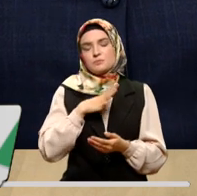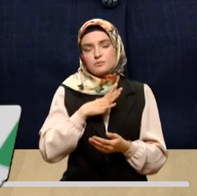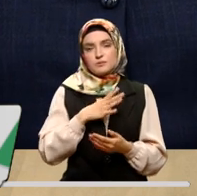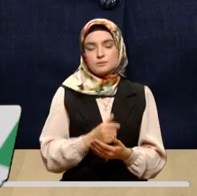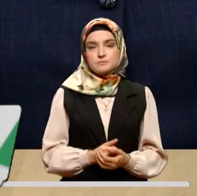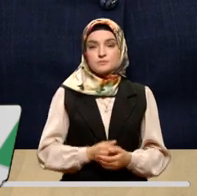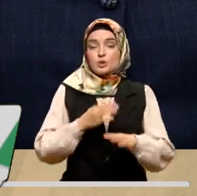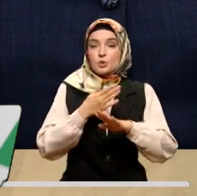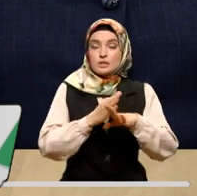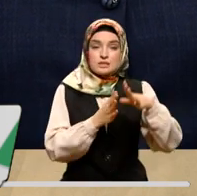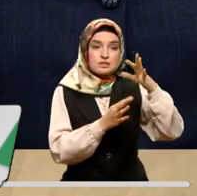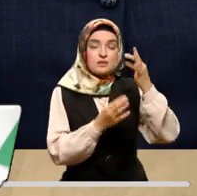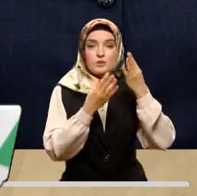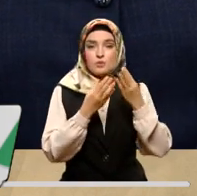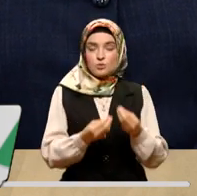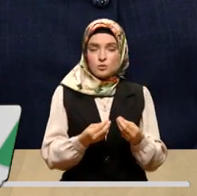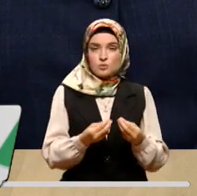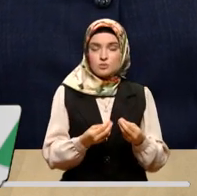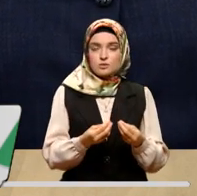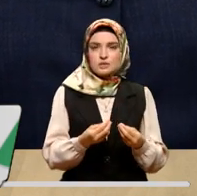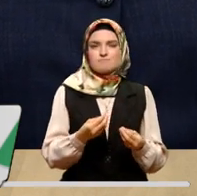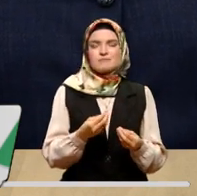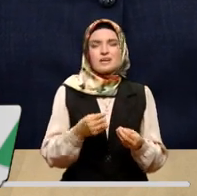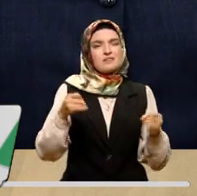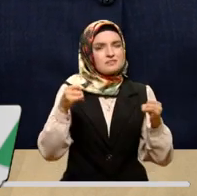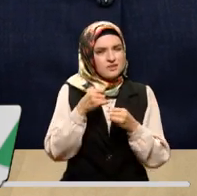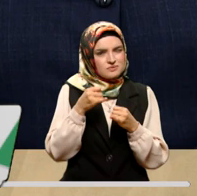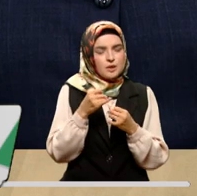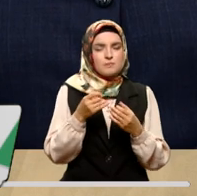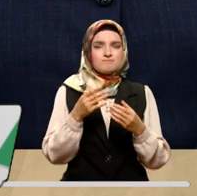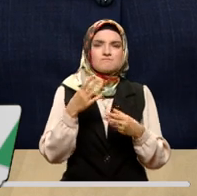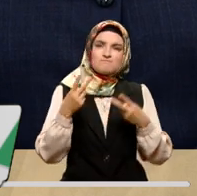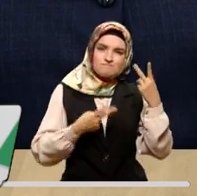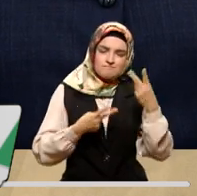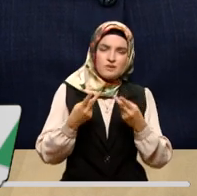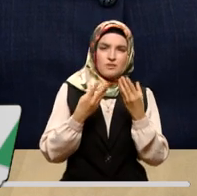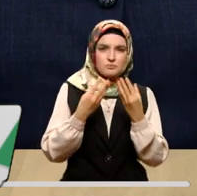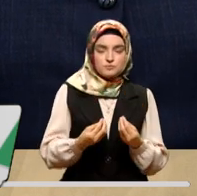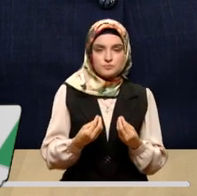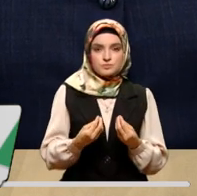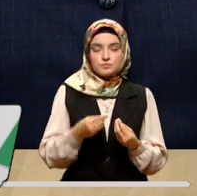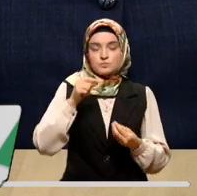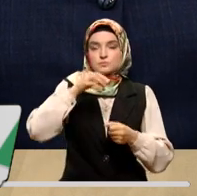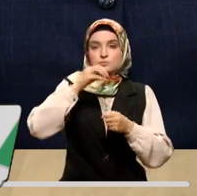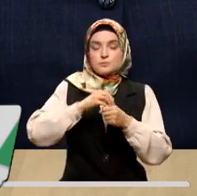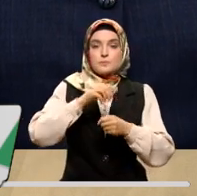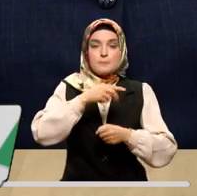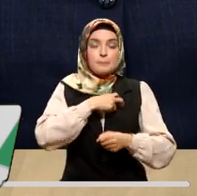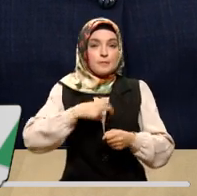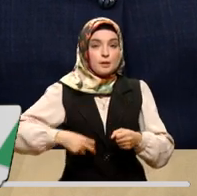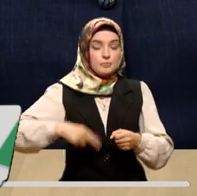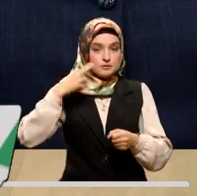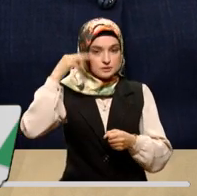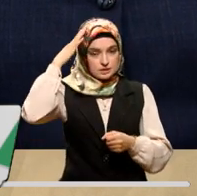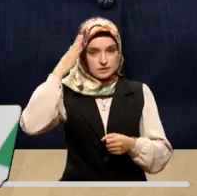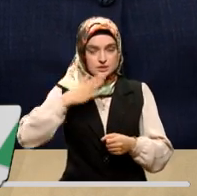Çünkü insani yönümüz, zayıflarımız ve zayıflıklarımız bazen ağır basıyor. Onun için o peygamberi metoda,